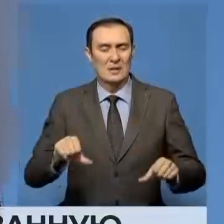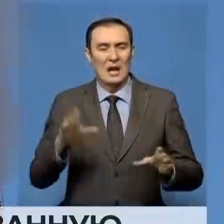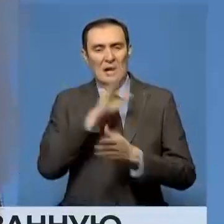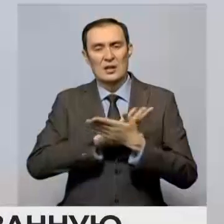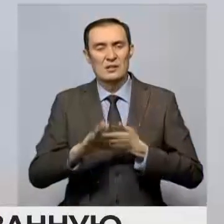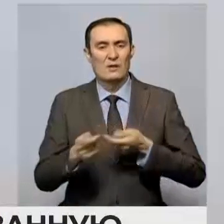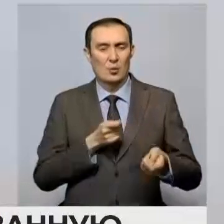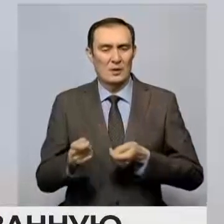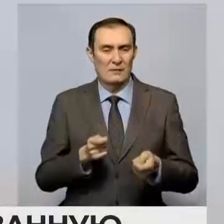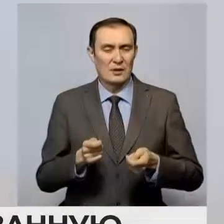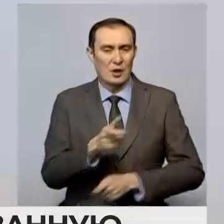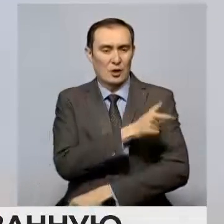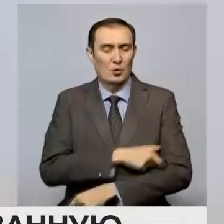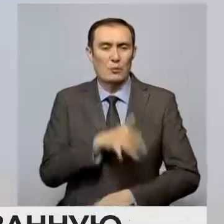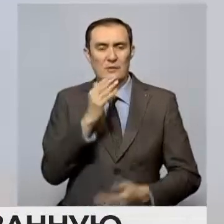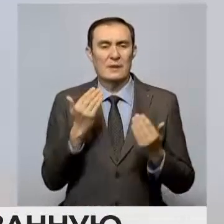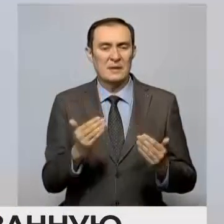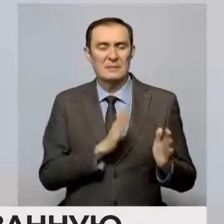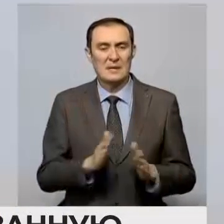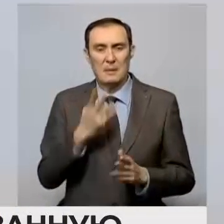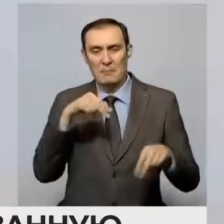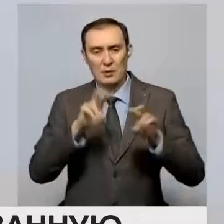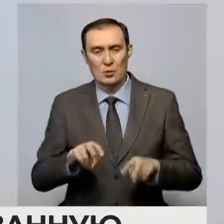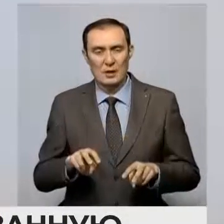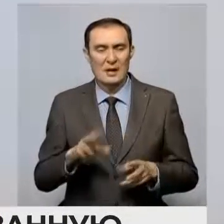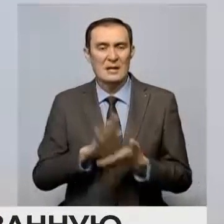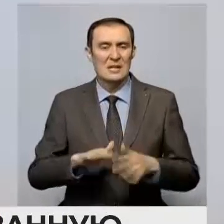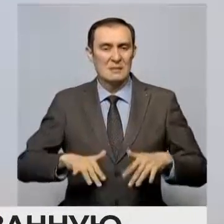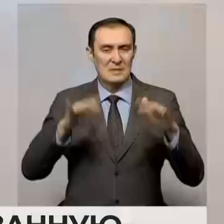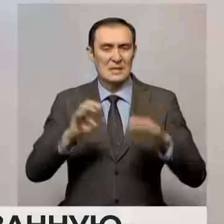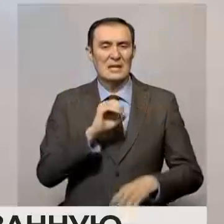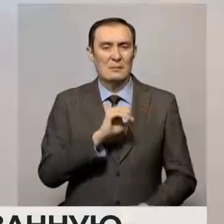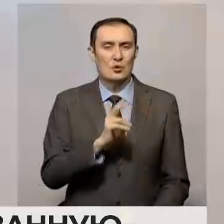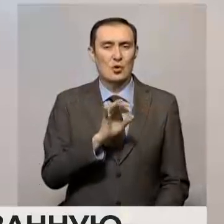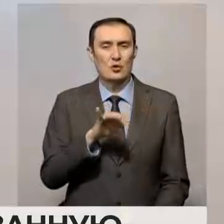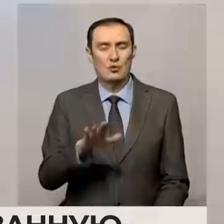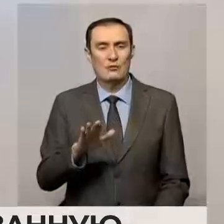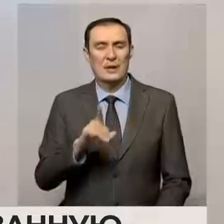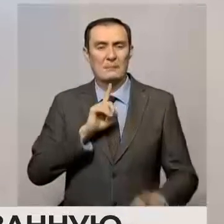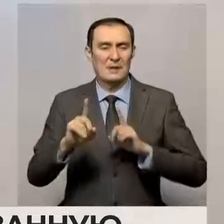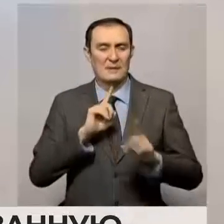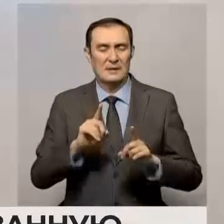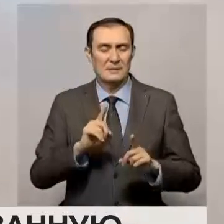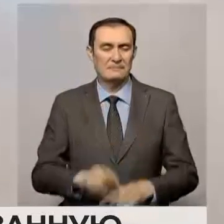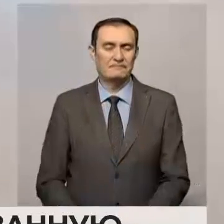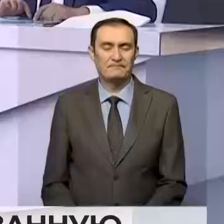экологического регулирования и контроля по современной системе мониторинга эмиссии Яр Булат кожиков на брифинге